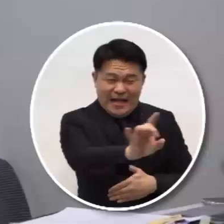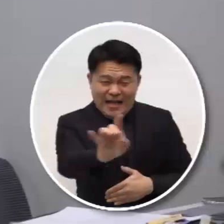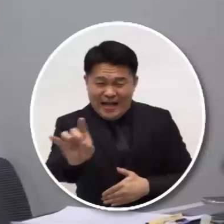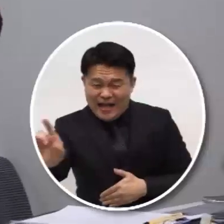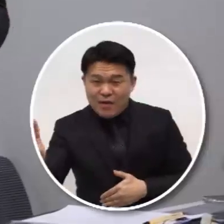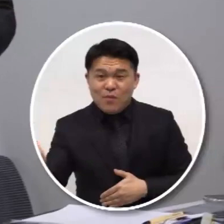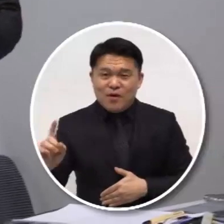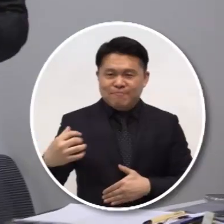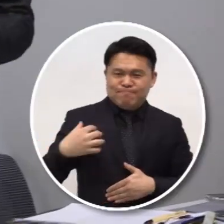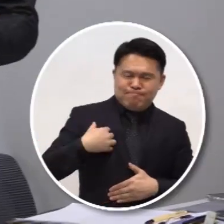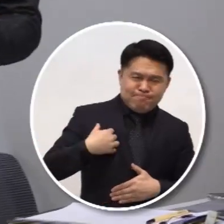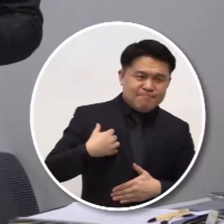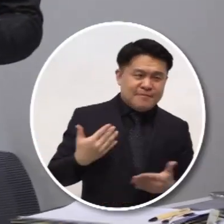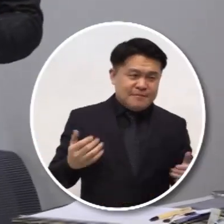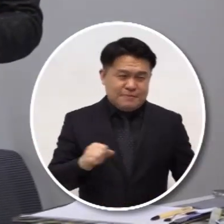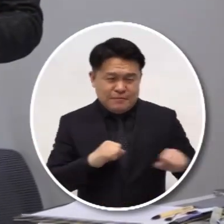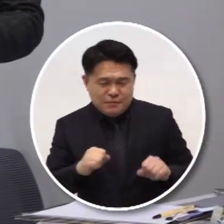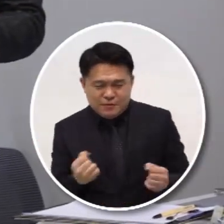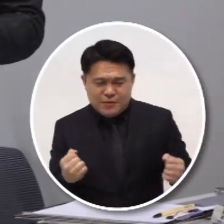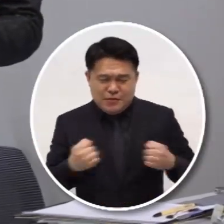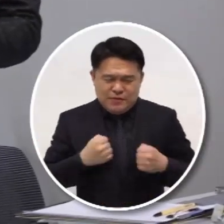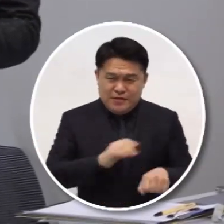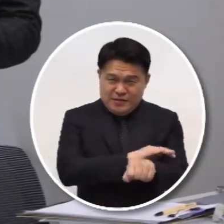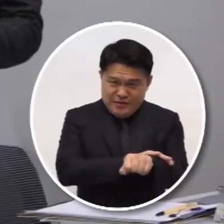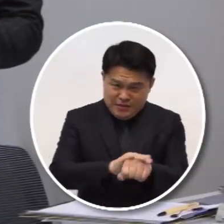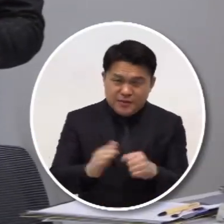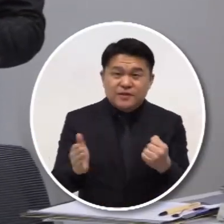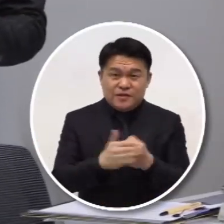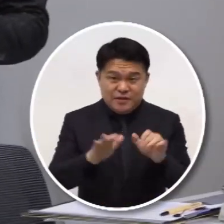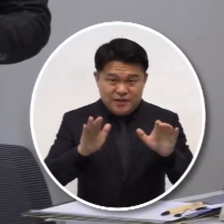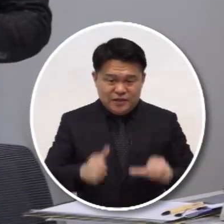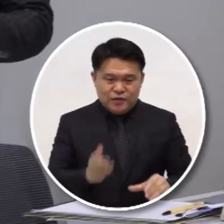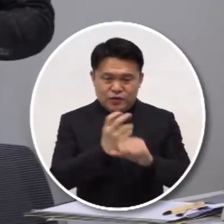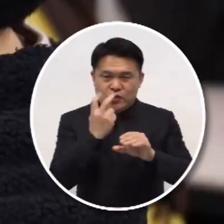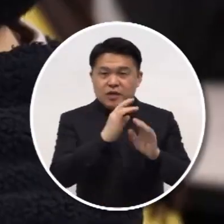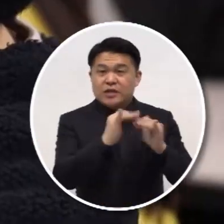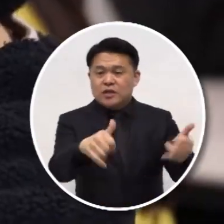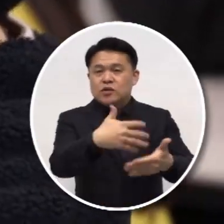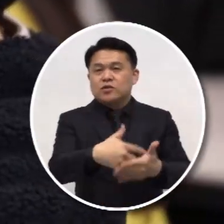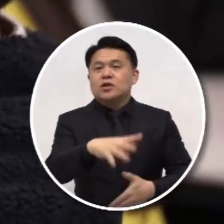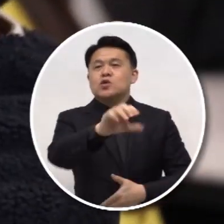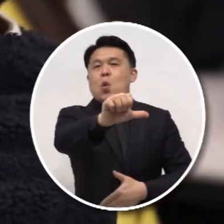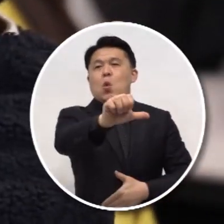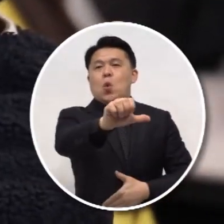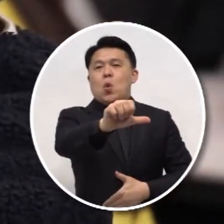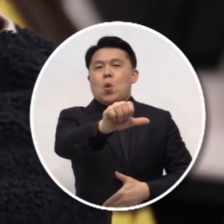각각 맡은 자리에서 열심히 일했기 때문에 지금 이렇게 중간 관리자도